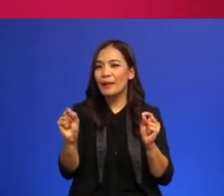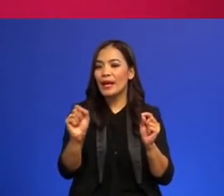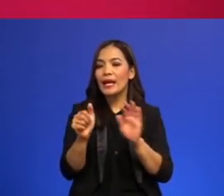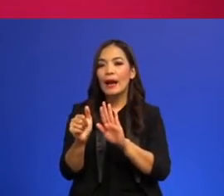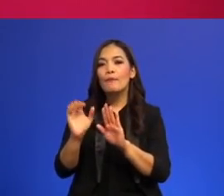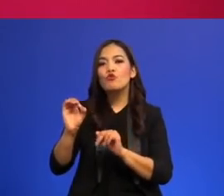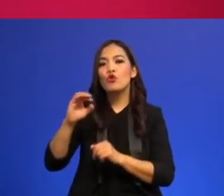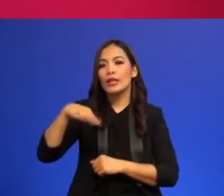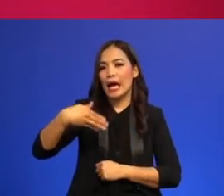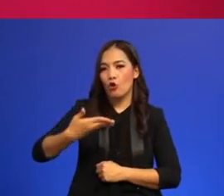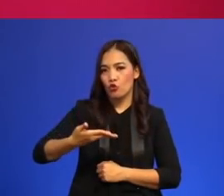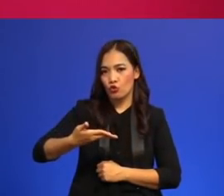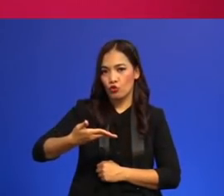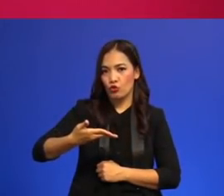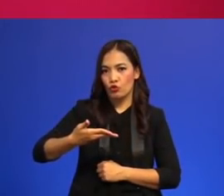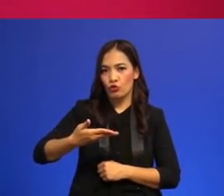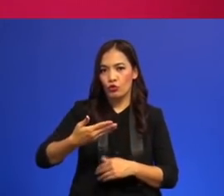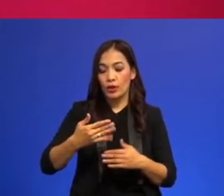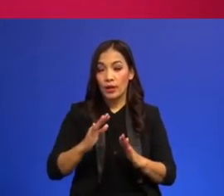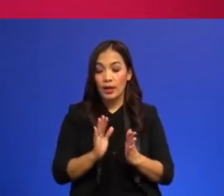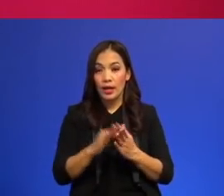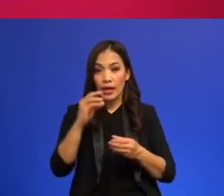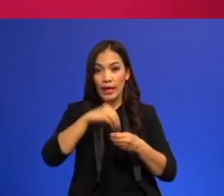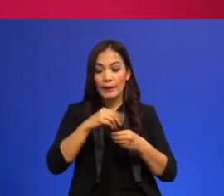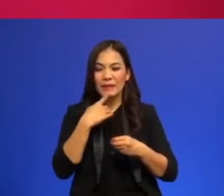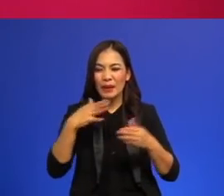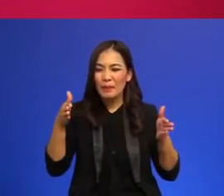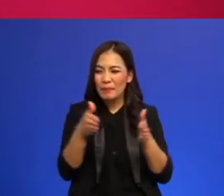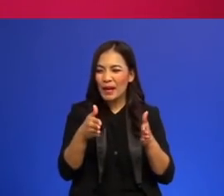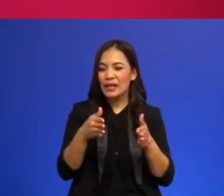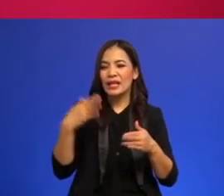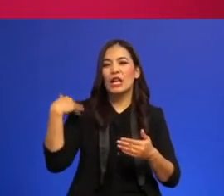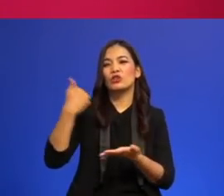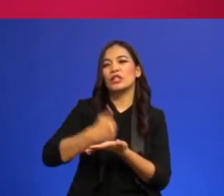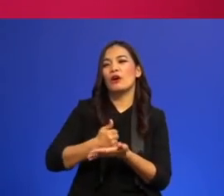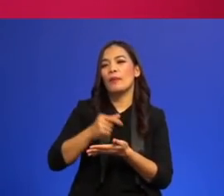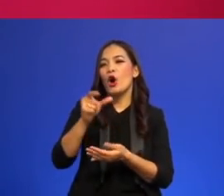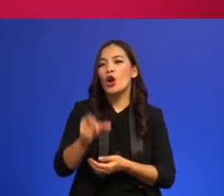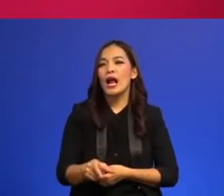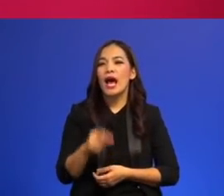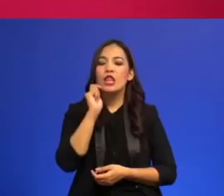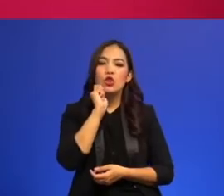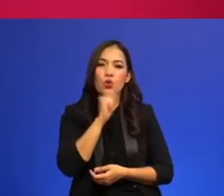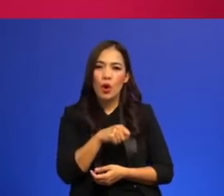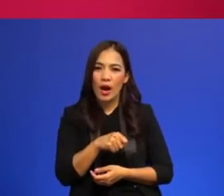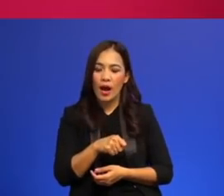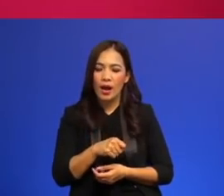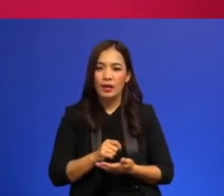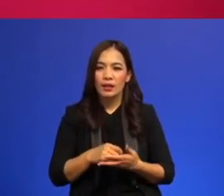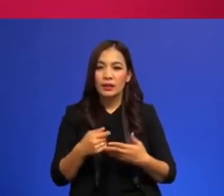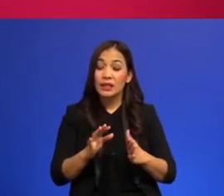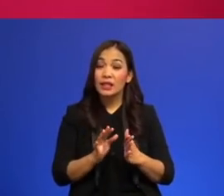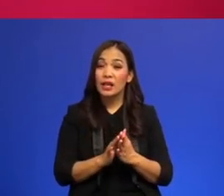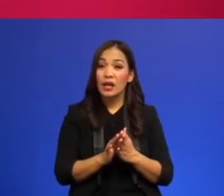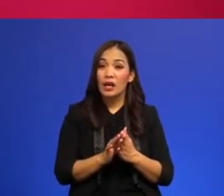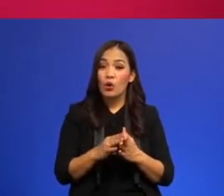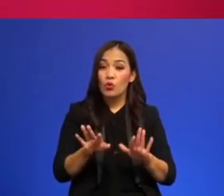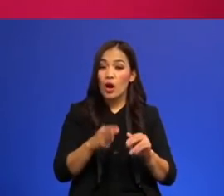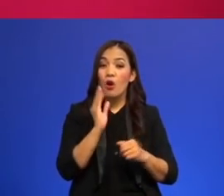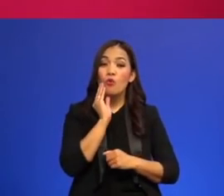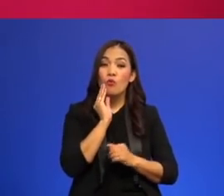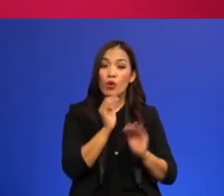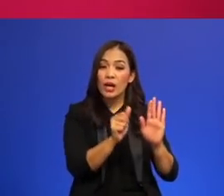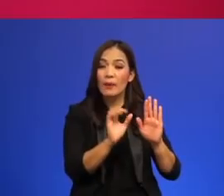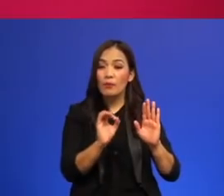tahun. Yang ada pada himpitan oleh beban orang tua. Tidak jarang orang tua sudah usia 60 tahun